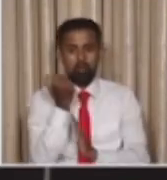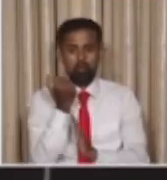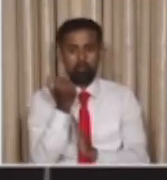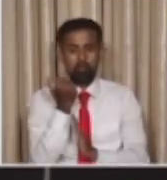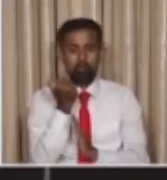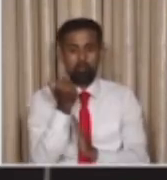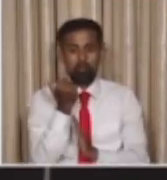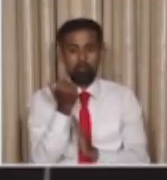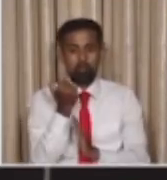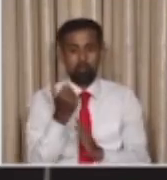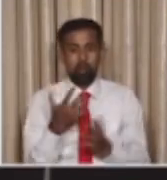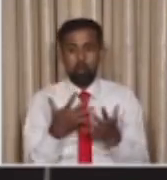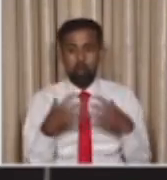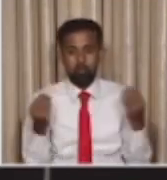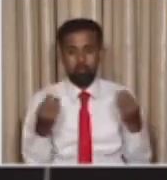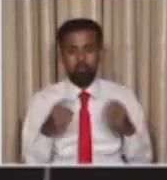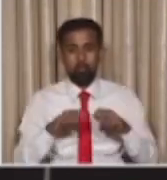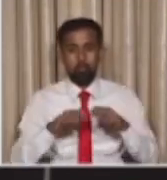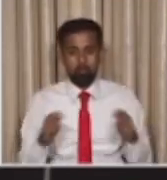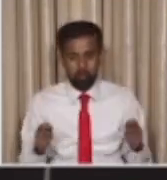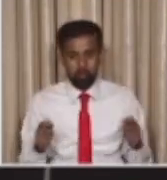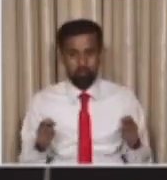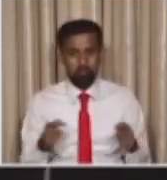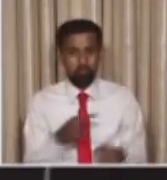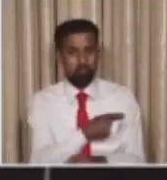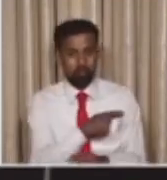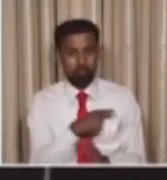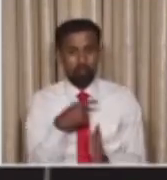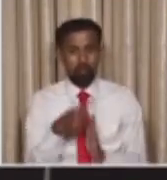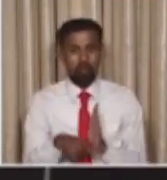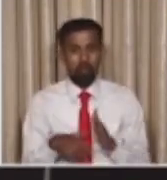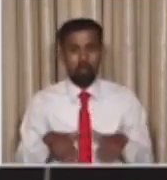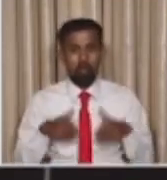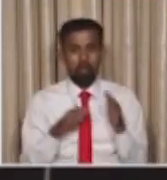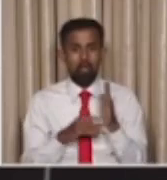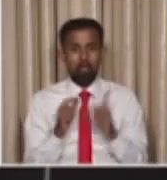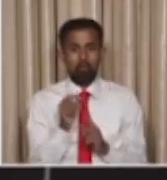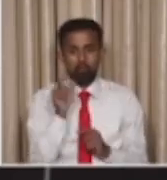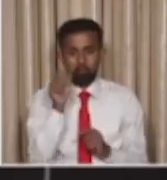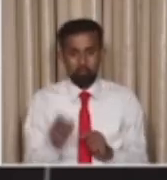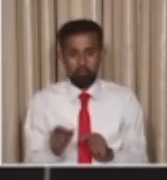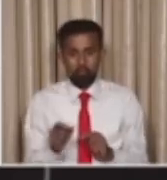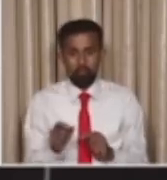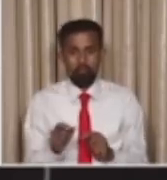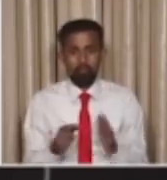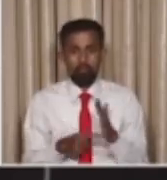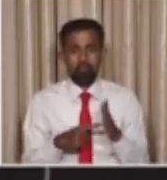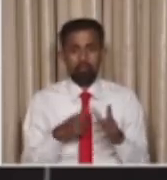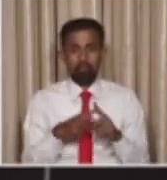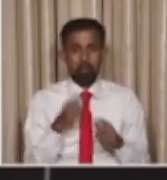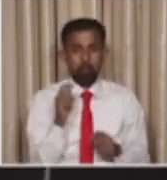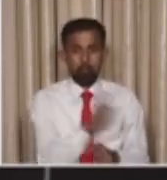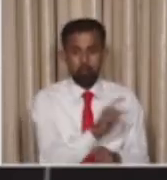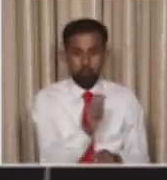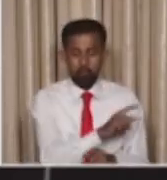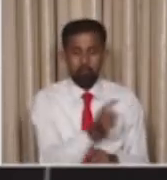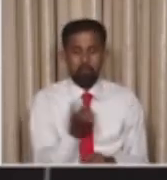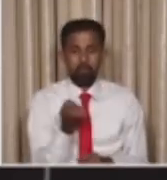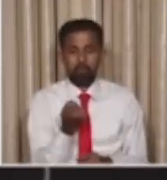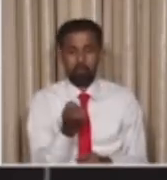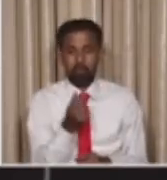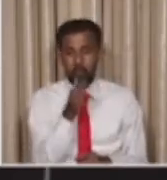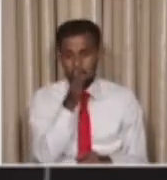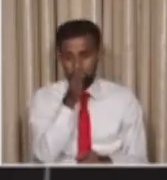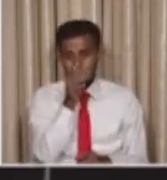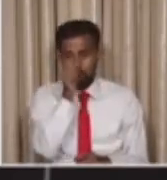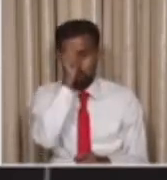හිමිකම් අහෝසි කරලා තියෙනවා, කඩලා තියෙනවා. මේ රටේ සෞඛ්‍ය ඇමතිවරයා මේ රටේ බදු ගෙවන ජනතාවගේ බදු මුදල් වංචා